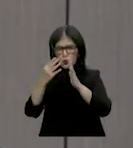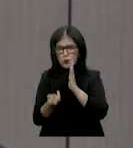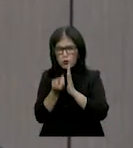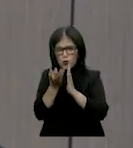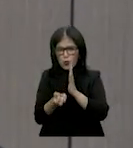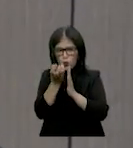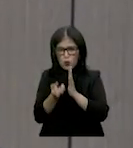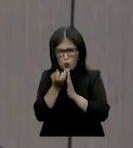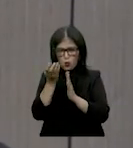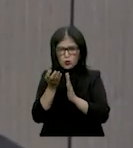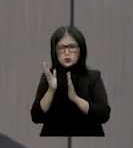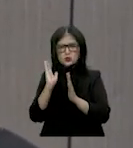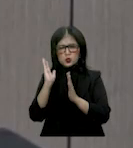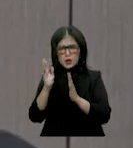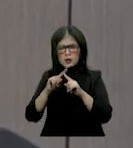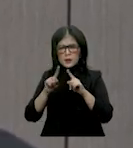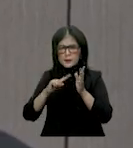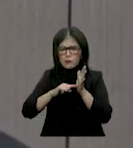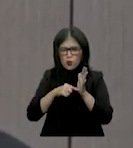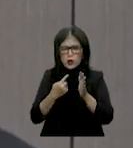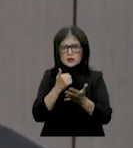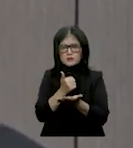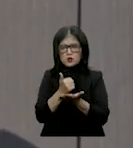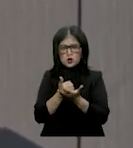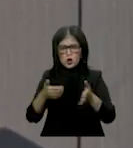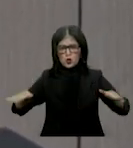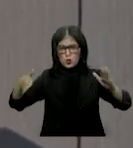kuat lagi kita untuk yakin ini gunung sedang tidak aman sebetulnya